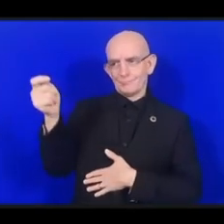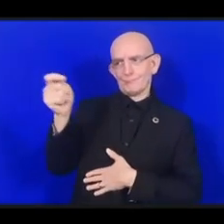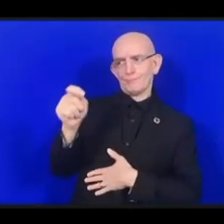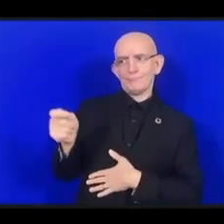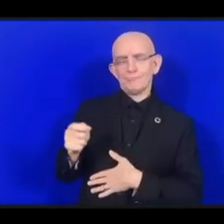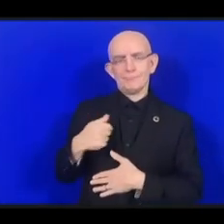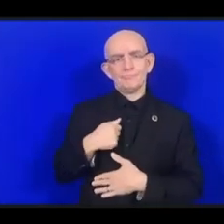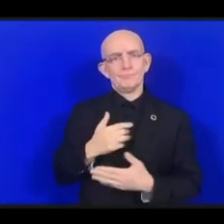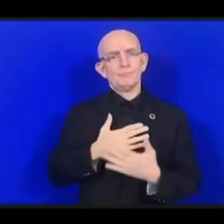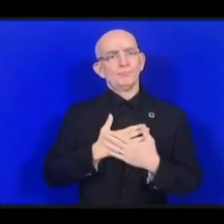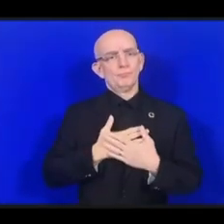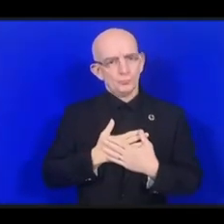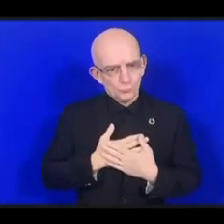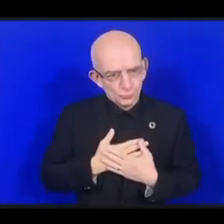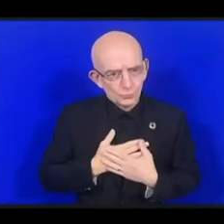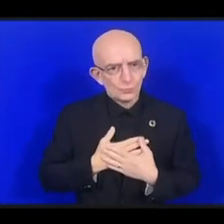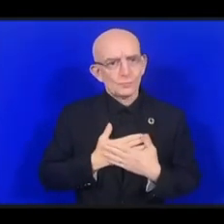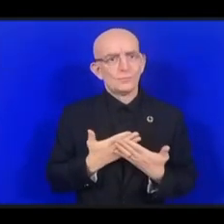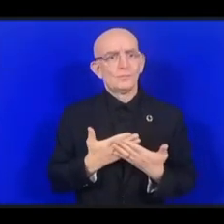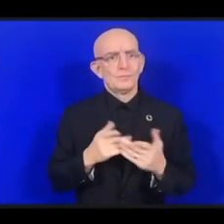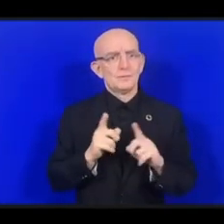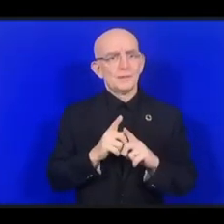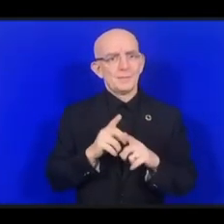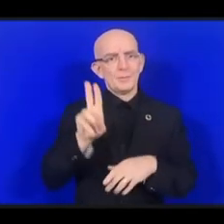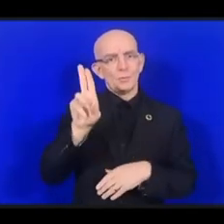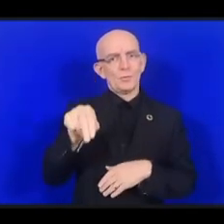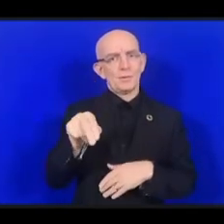Nations Unies merci